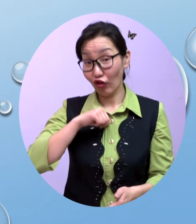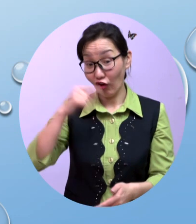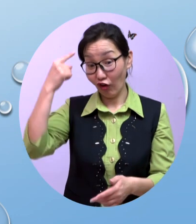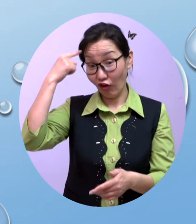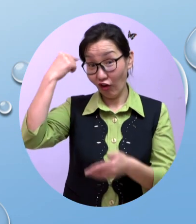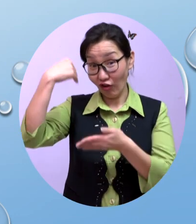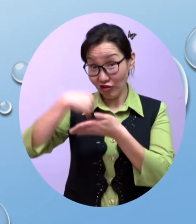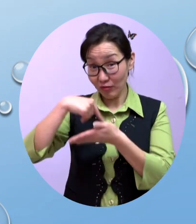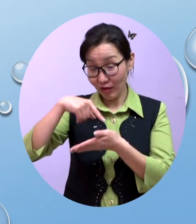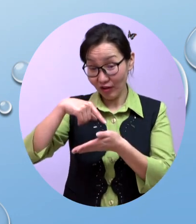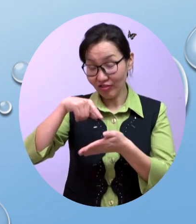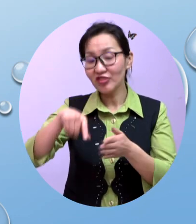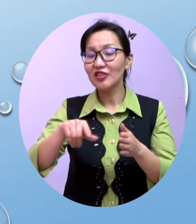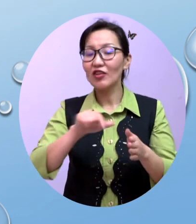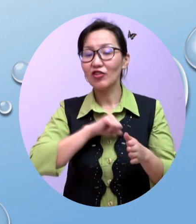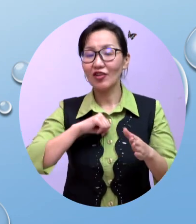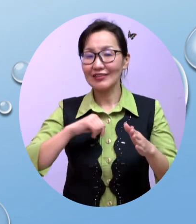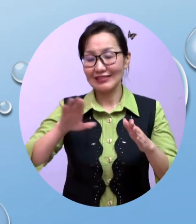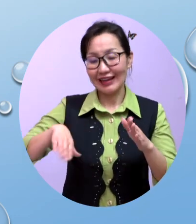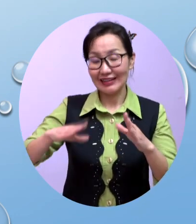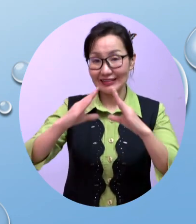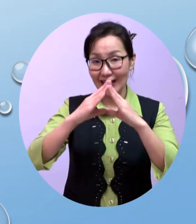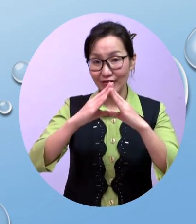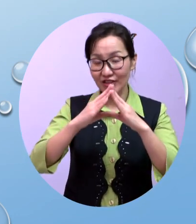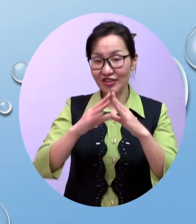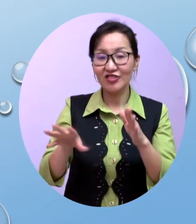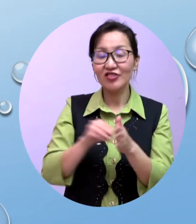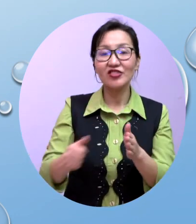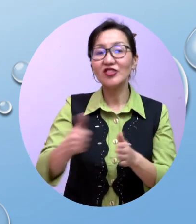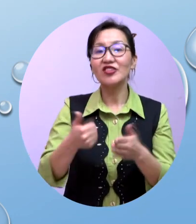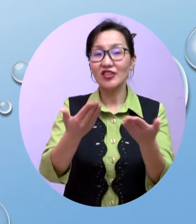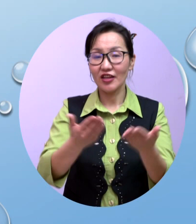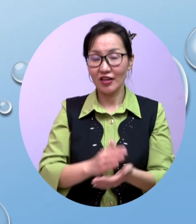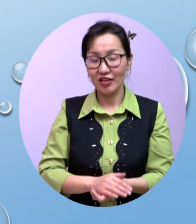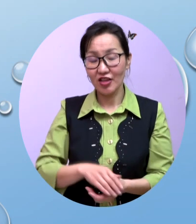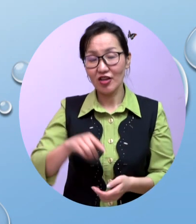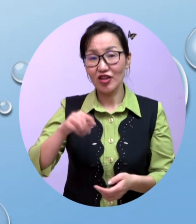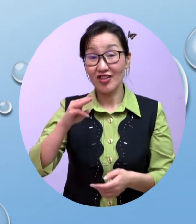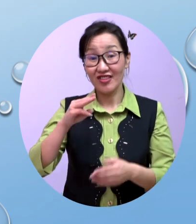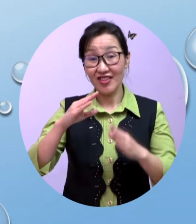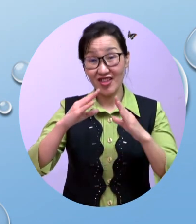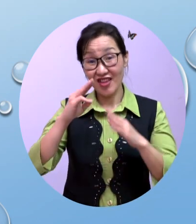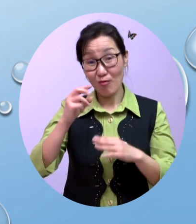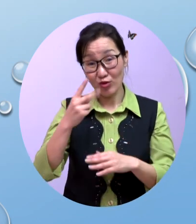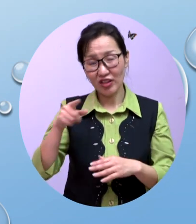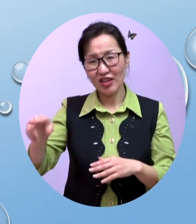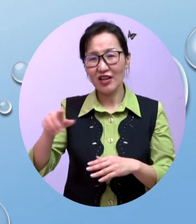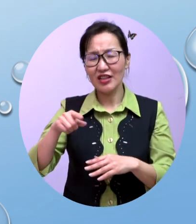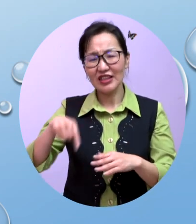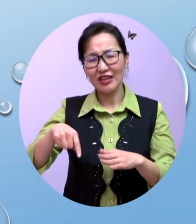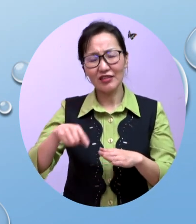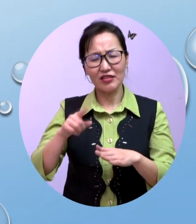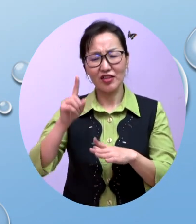ойлгосноор дараагийн даалгаврыг гүйцэтгэх болно. Тэмүүлэн энэ явдлыг сонссноос хойш өвөөгийн